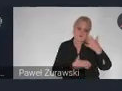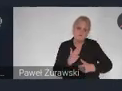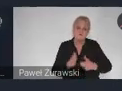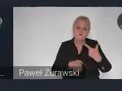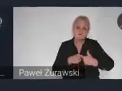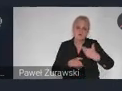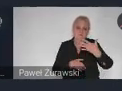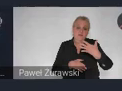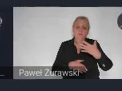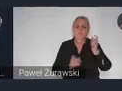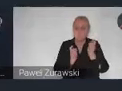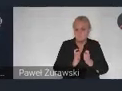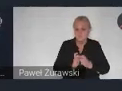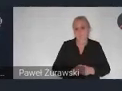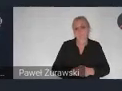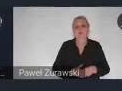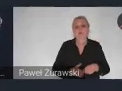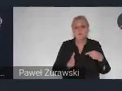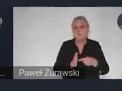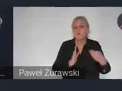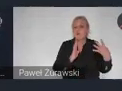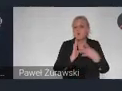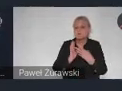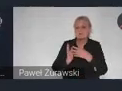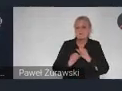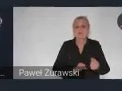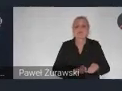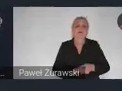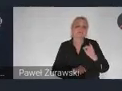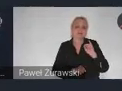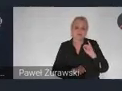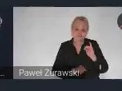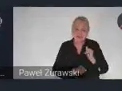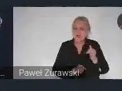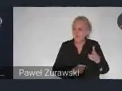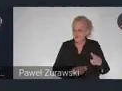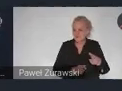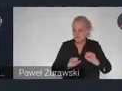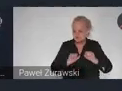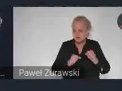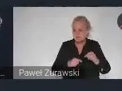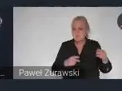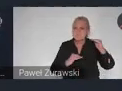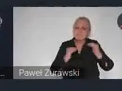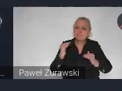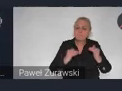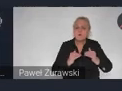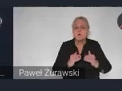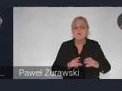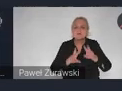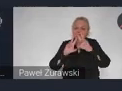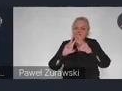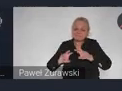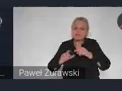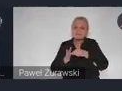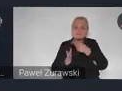25 punktów i tu oceniana jest jakość działań W odniesieniu do przedstawionej diagnozy